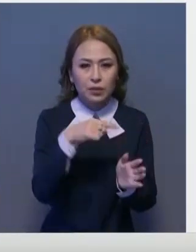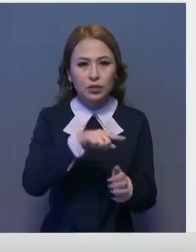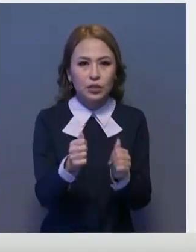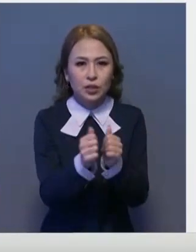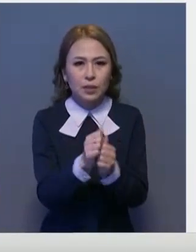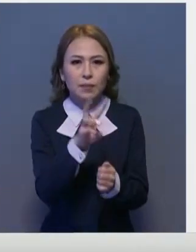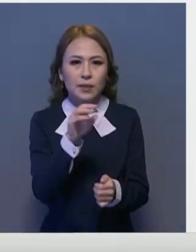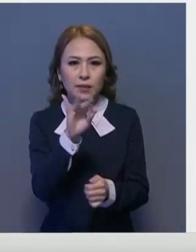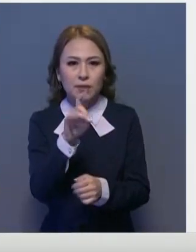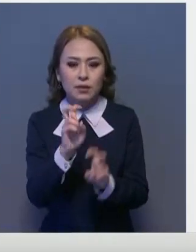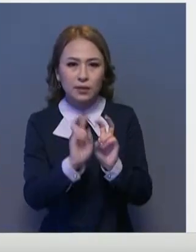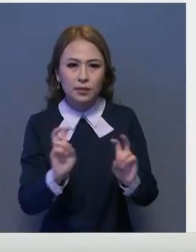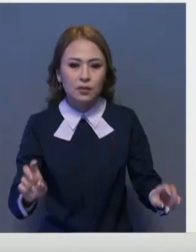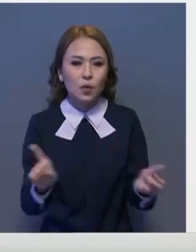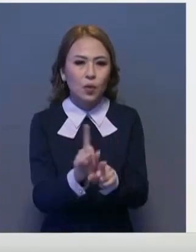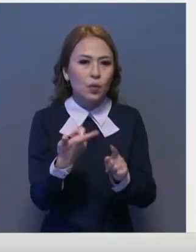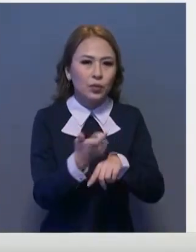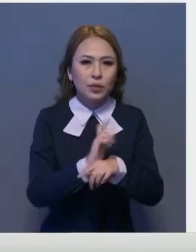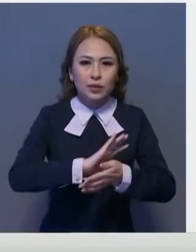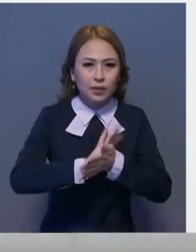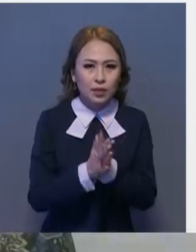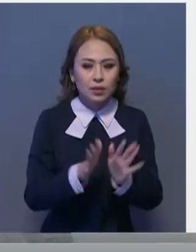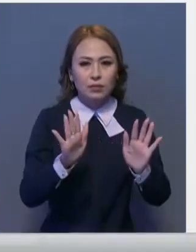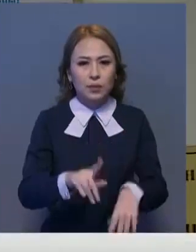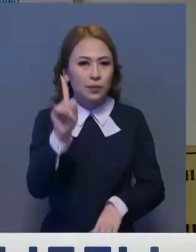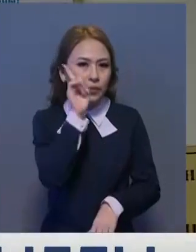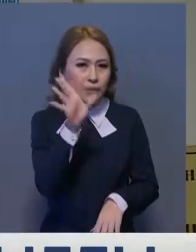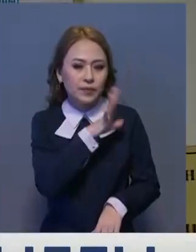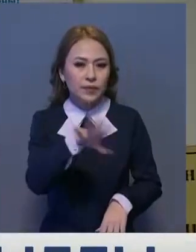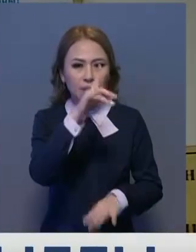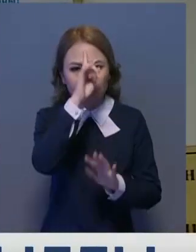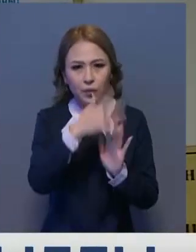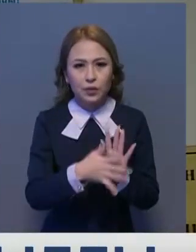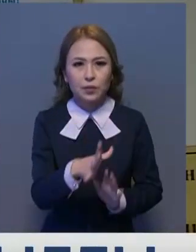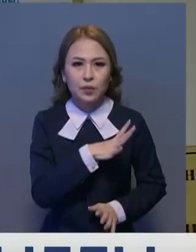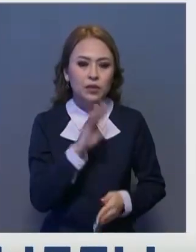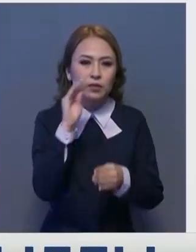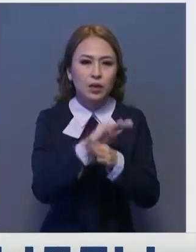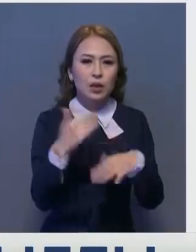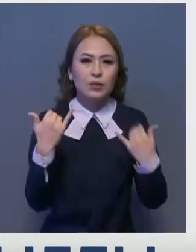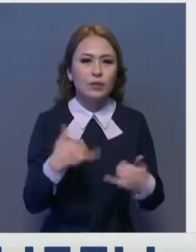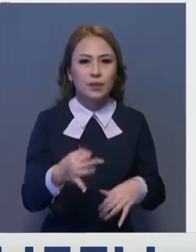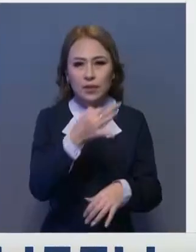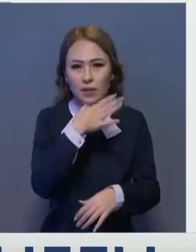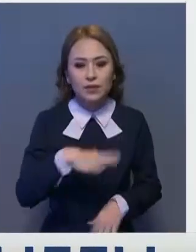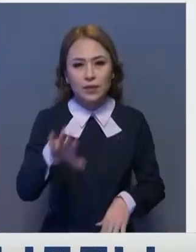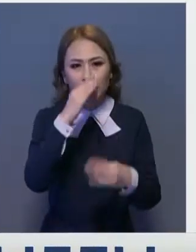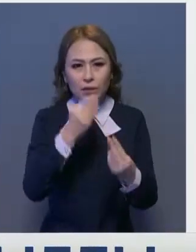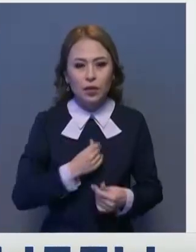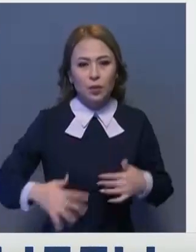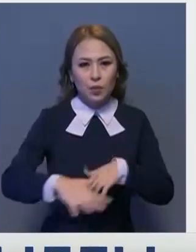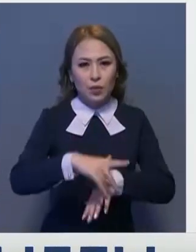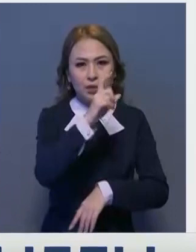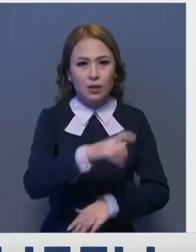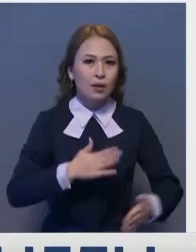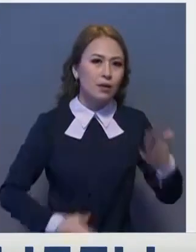жанында медсестралары бар. В общем, тар, енді ыңғайсыз екені ол айдан анық дүние. Қазір енді көңіліміз қуанып, бүткіл халық қуанып